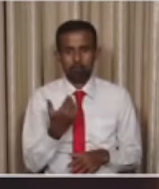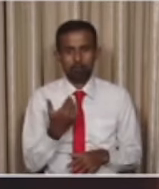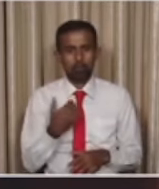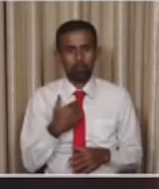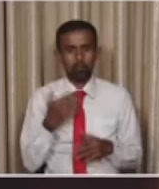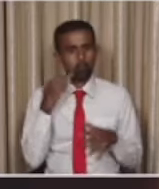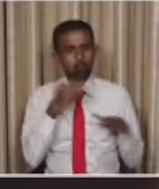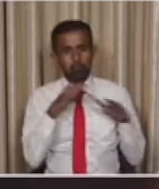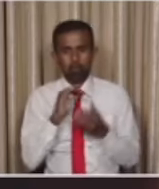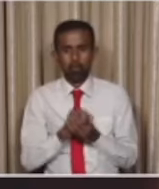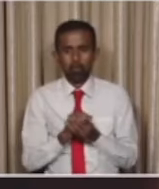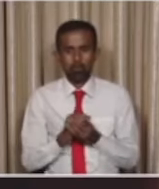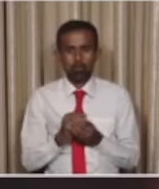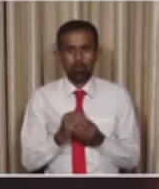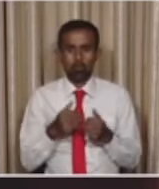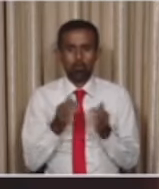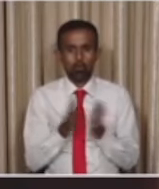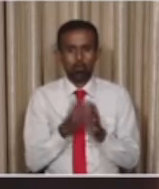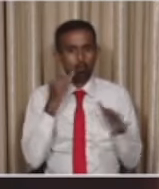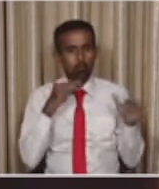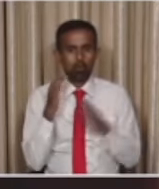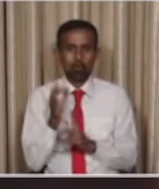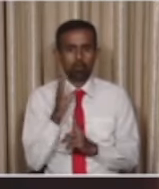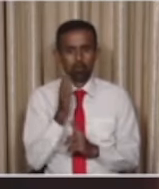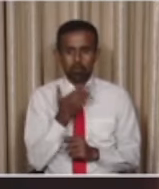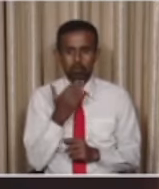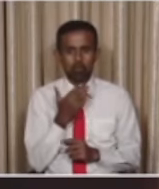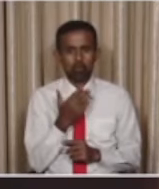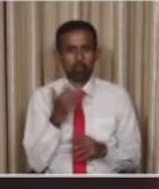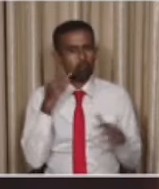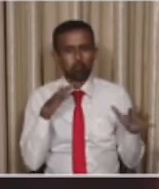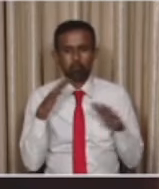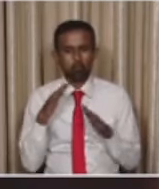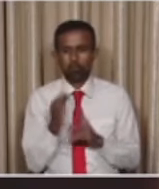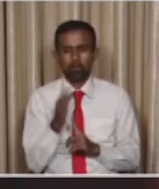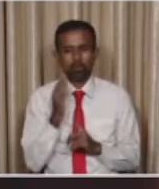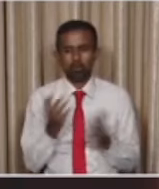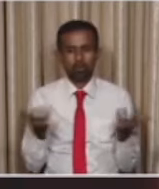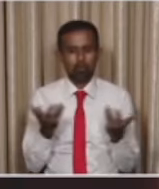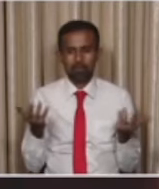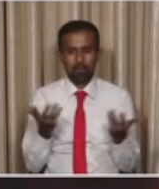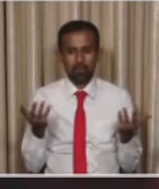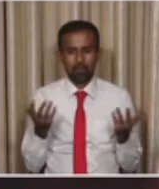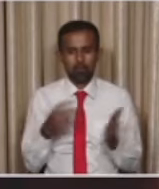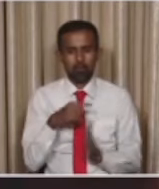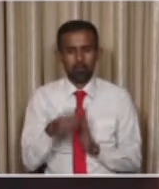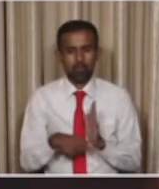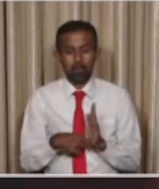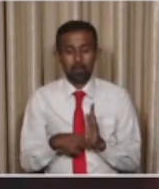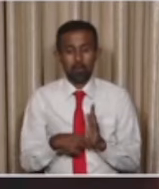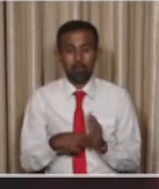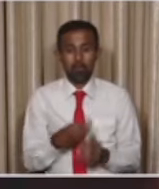ඉන්නවා. ඉතින් ඔක්කොම හිතාගෙන ඉන්න සෙනගේ ඉන්න පළියට ජනාධිපති වෙන්න පුළුවන් කියලා. එහෙම සෙනගේ ඉන්න පළියට ජනාධිපති වෙන්න බෑ. මේ රටේ බත් බුලත්